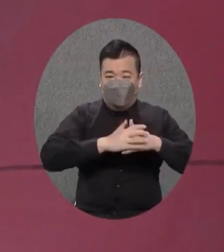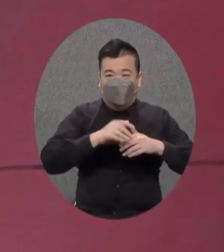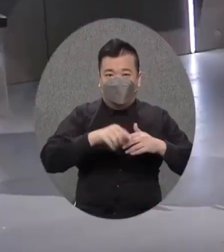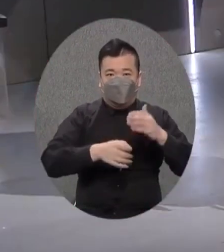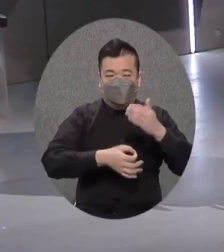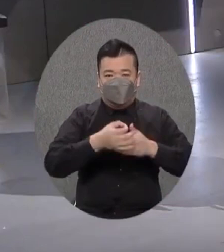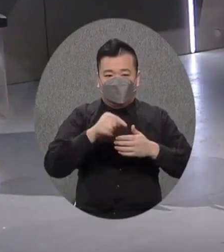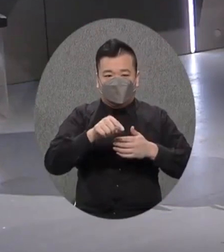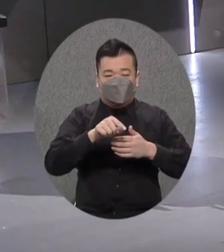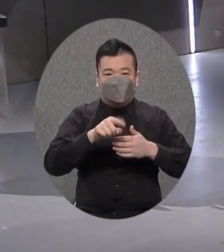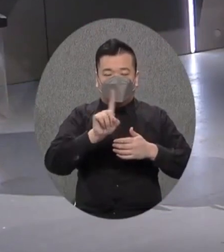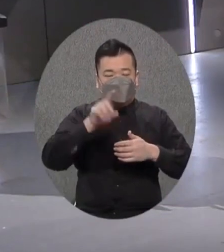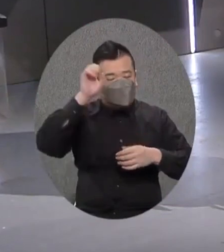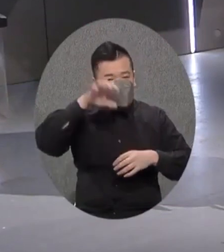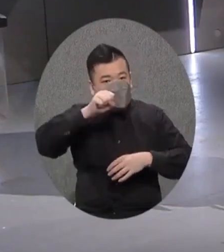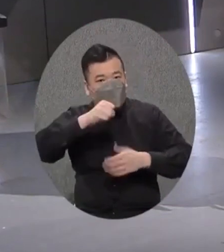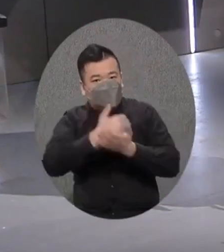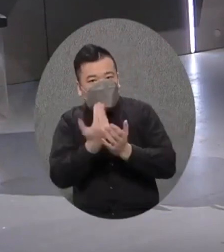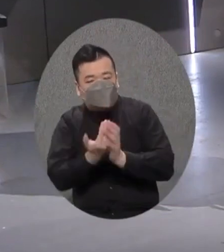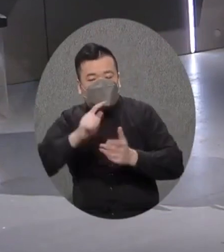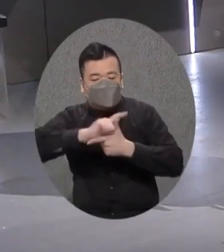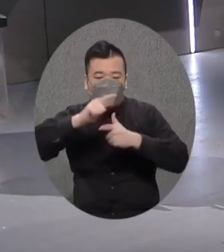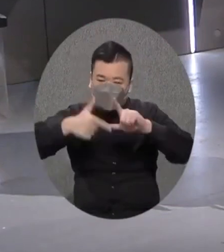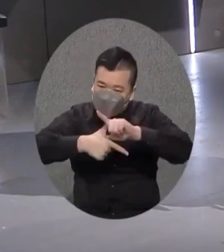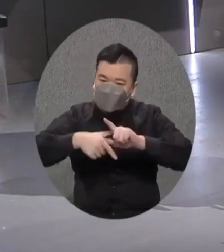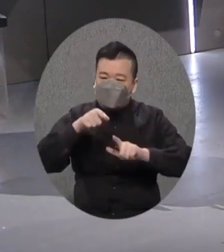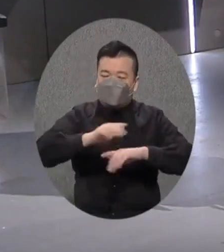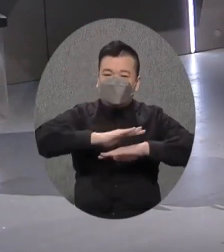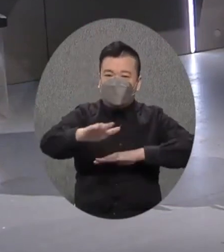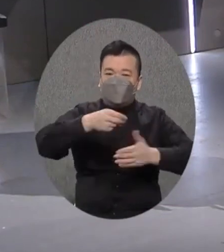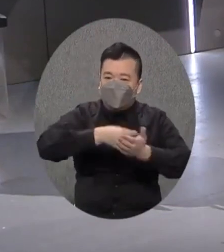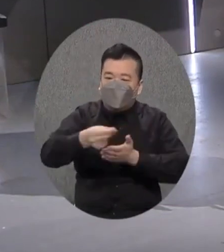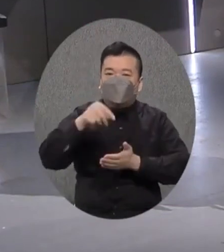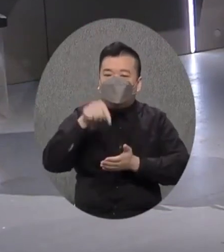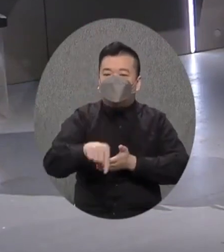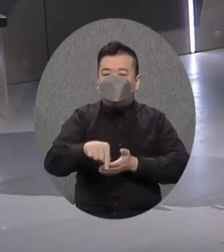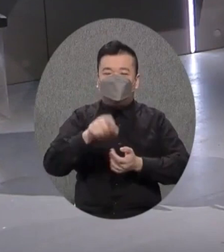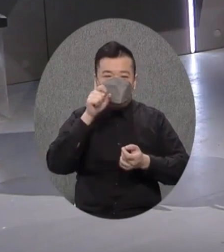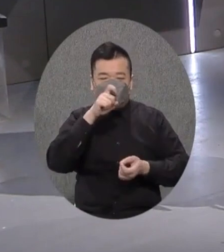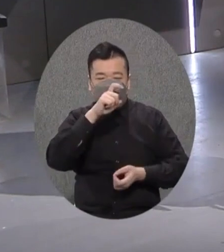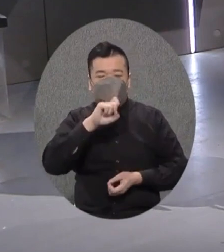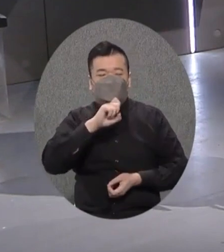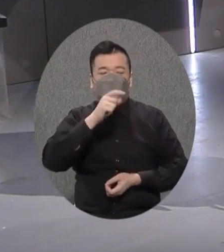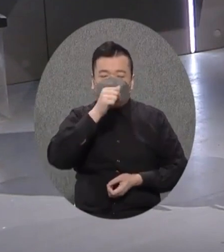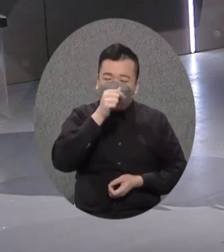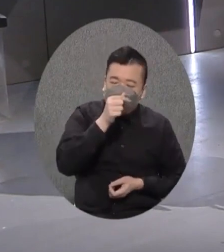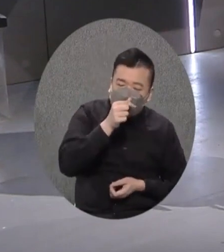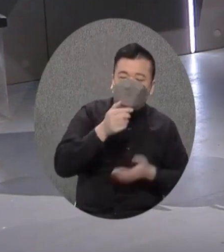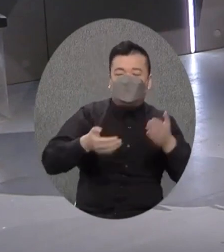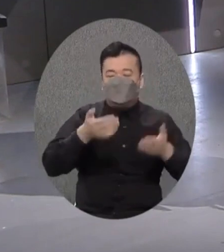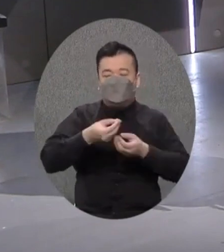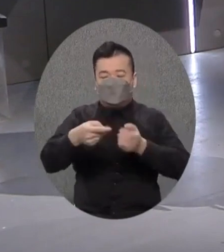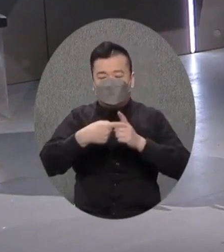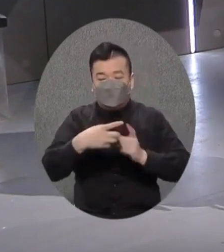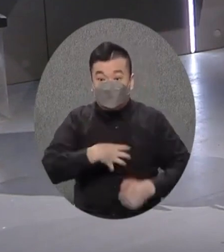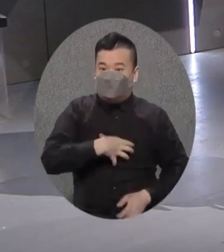而去採用不同的媒介，我想這個是版畫 最有趣或者是 最令到人